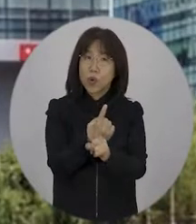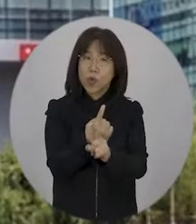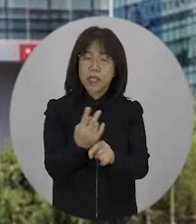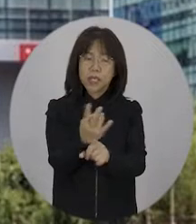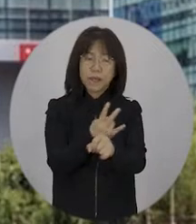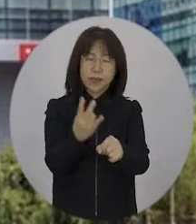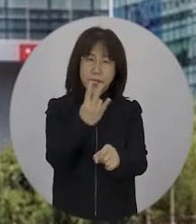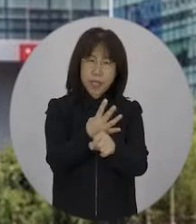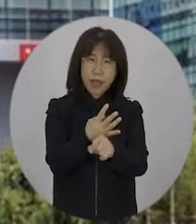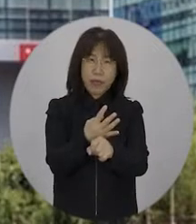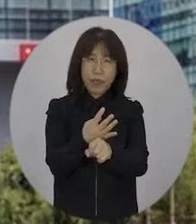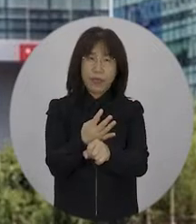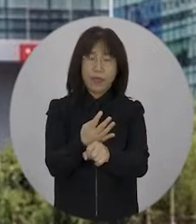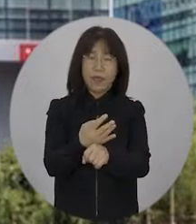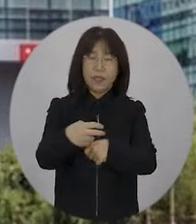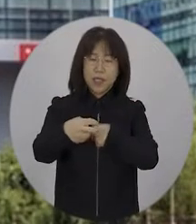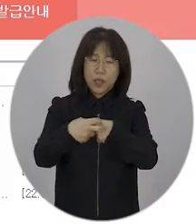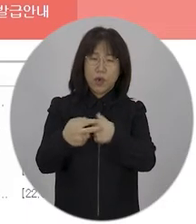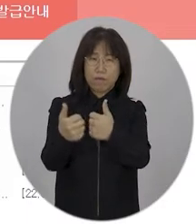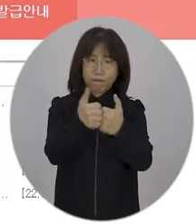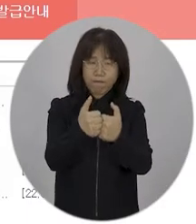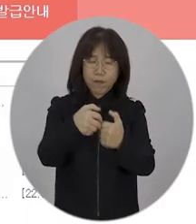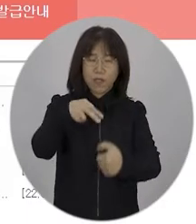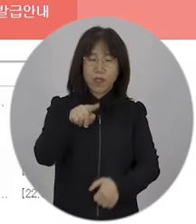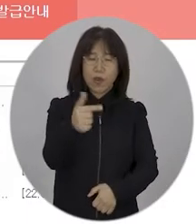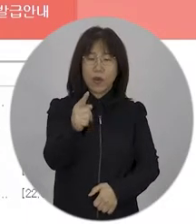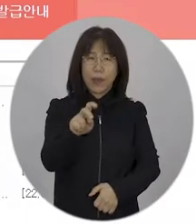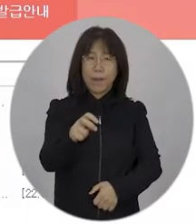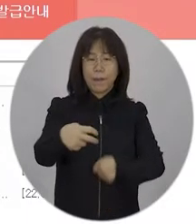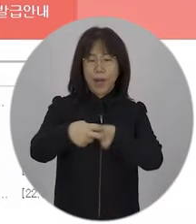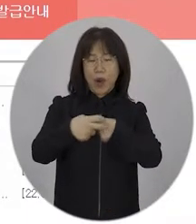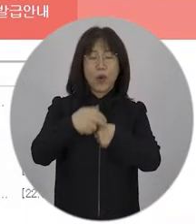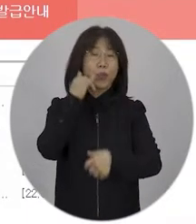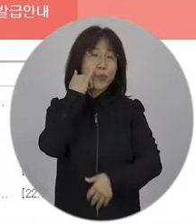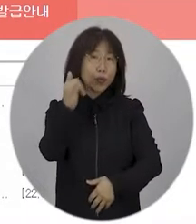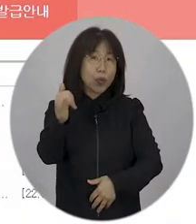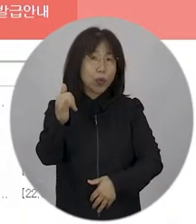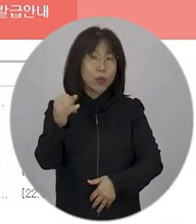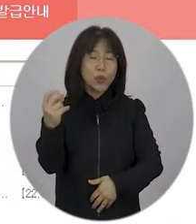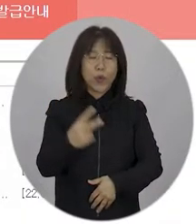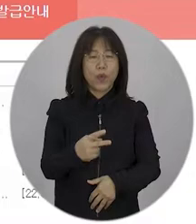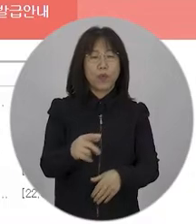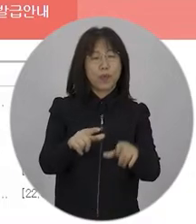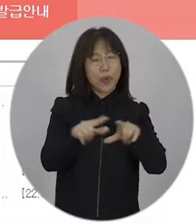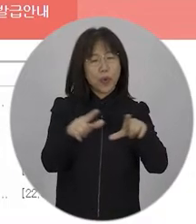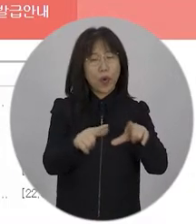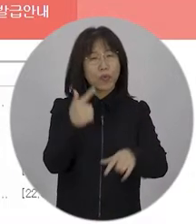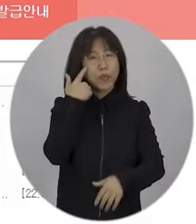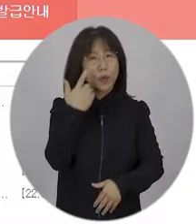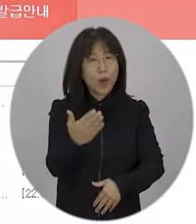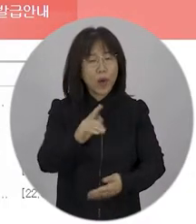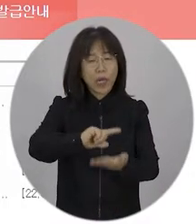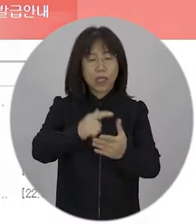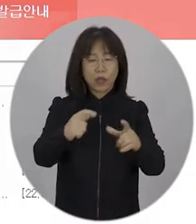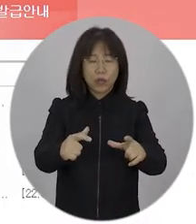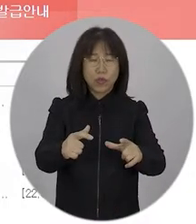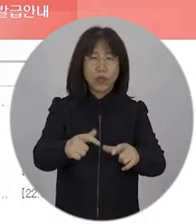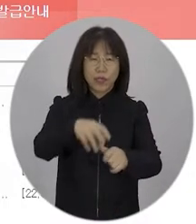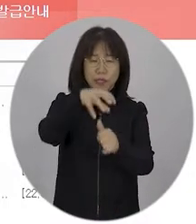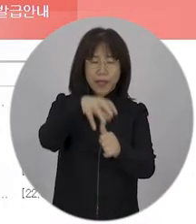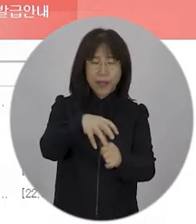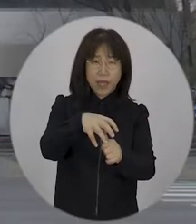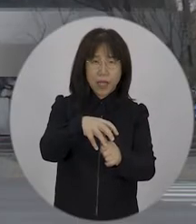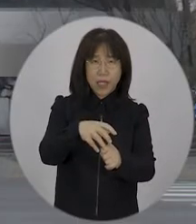일반관리군 24시간 의료상담센터는 서남병원에 문의하면 되고 재택치료에 관한 일반사항은 강서구